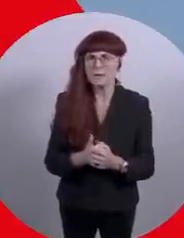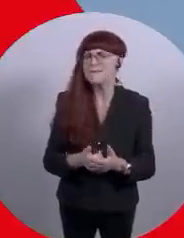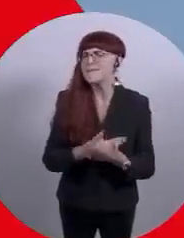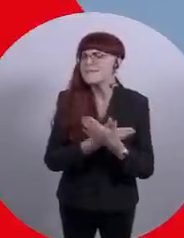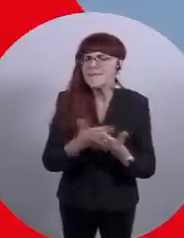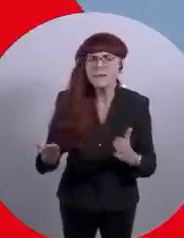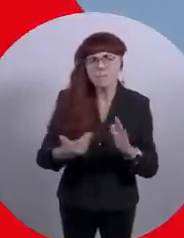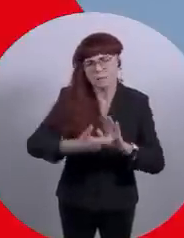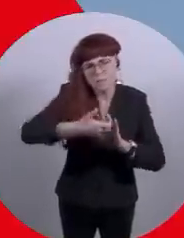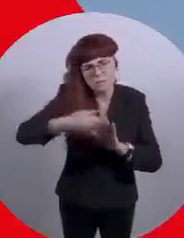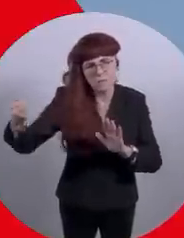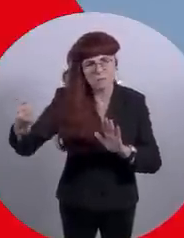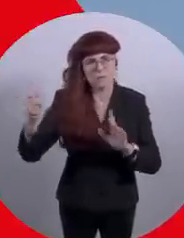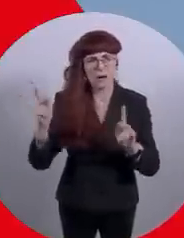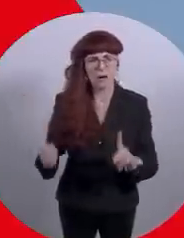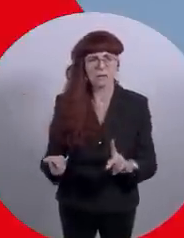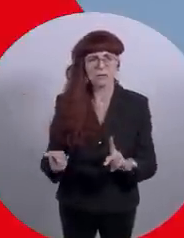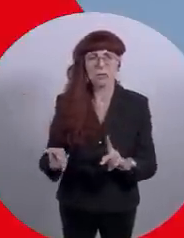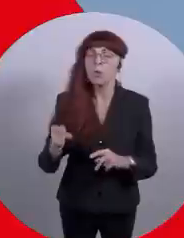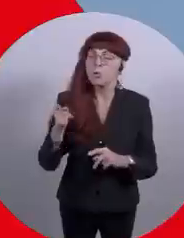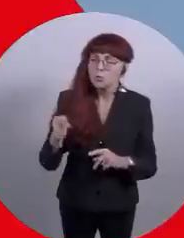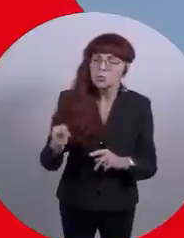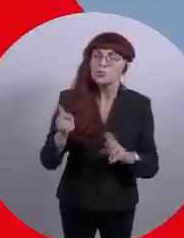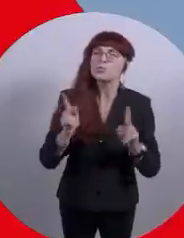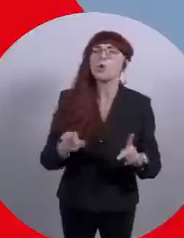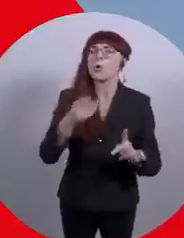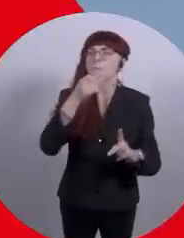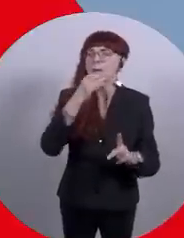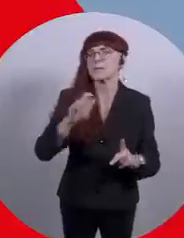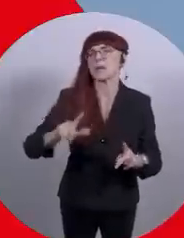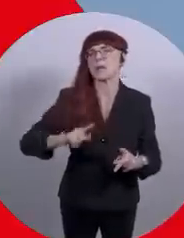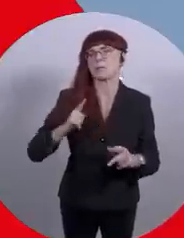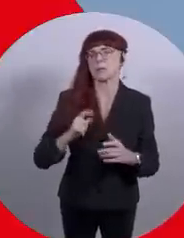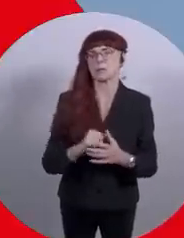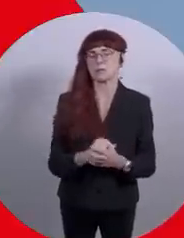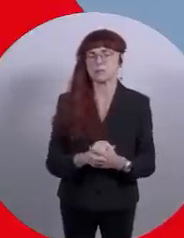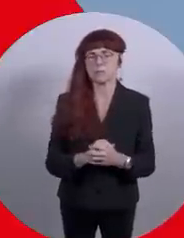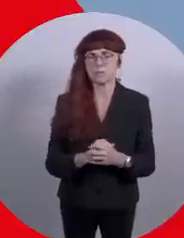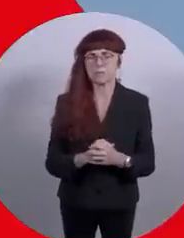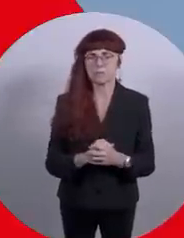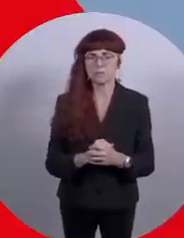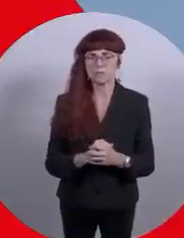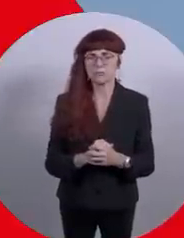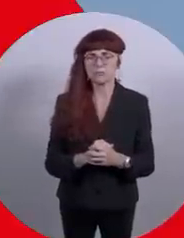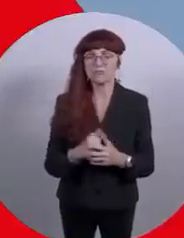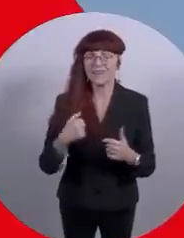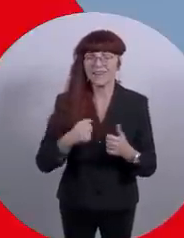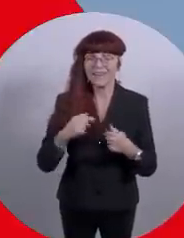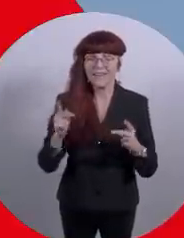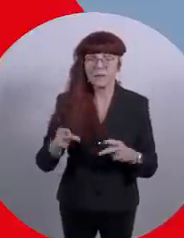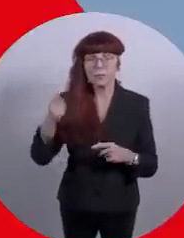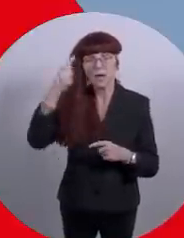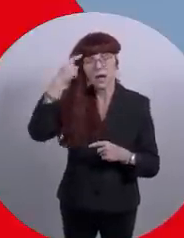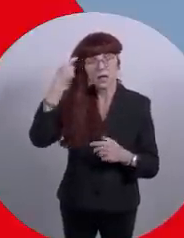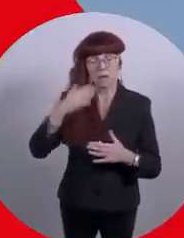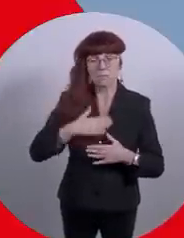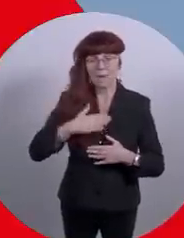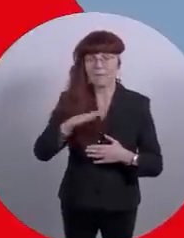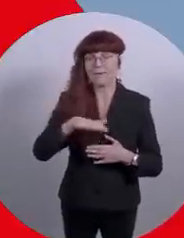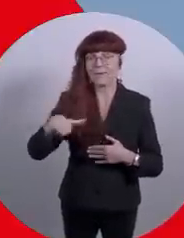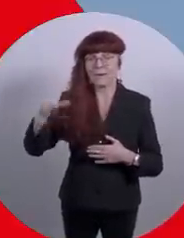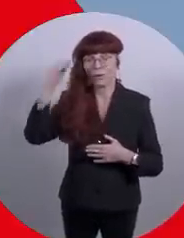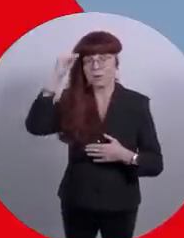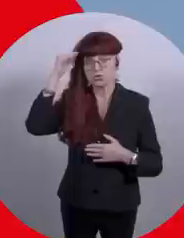damit du es einmal besser haben wirst ich kann mir erinnern wie meine Kinder in die Schule gegangen sind